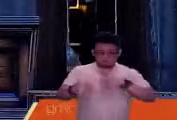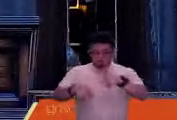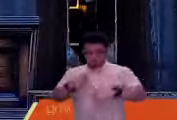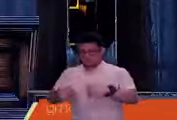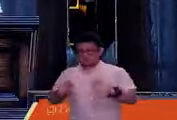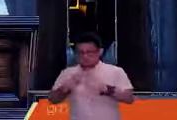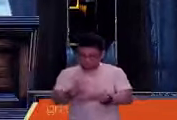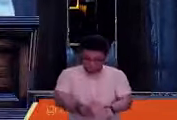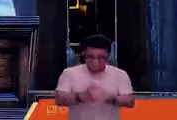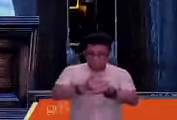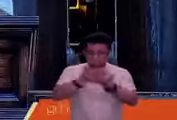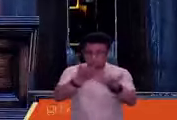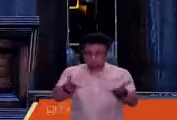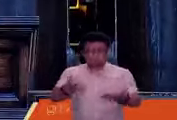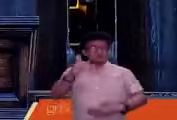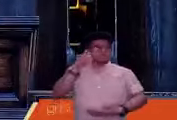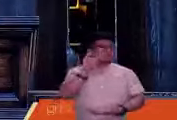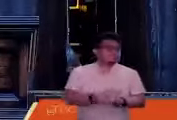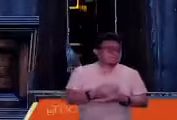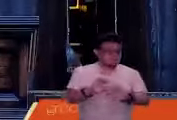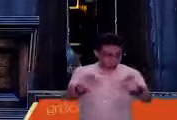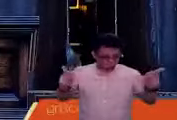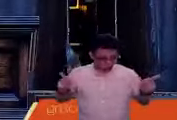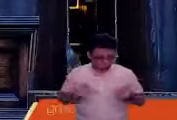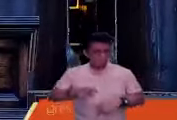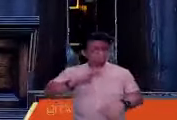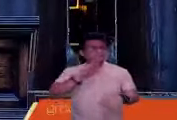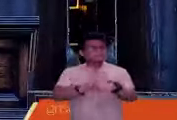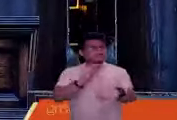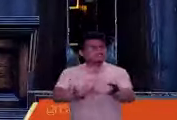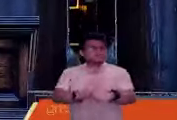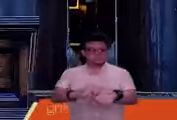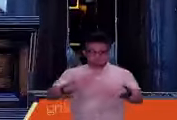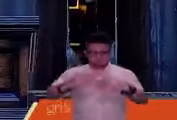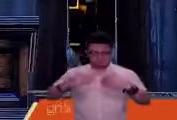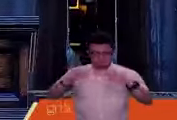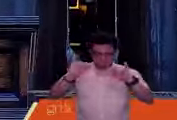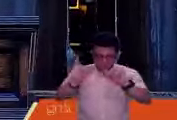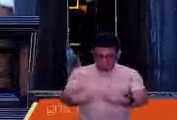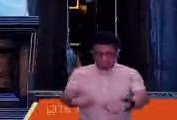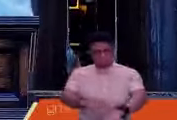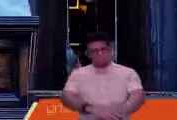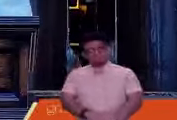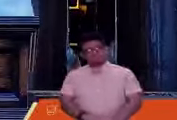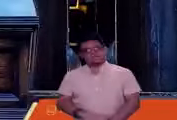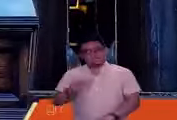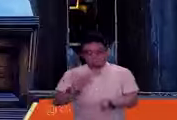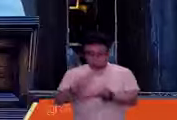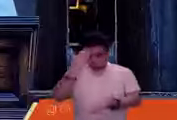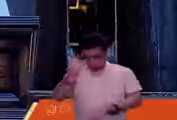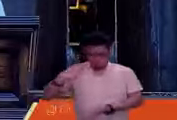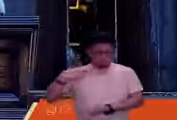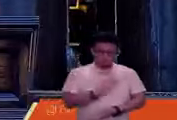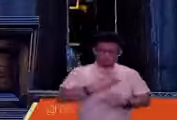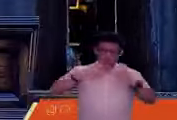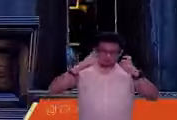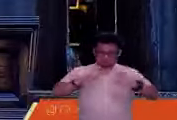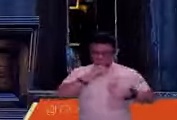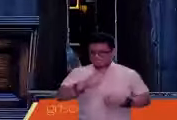mga kaigsunan. Ang ministry na adiha. Mauna nga, dili gyud ta mahadlok sa future. Kaya